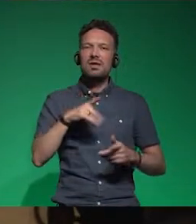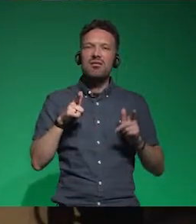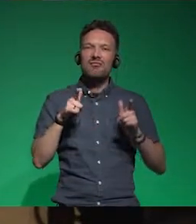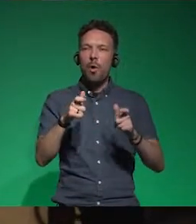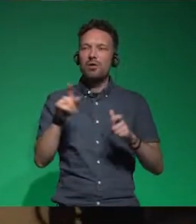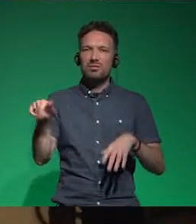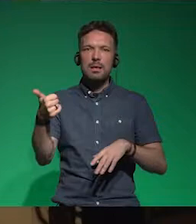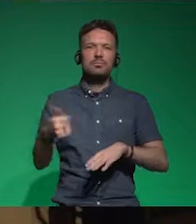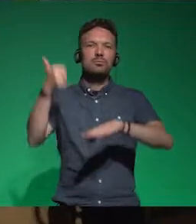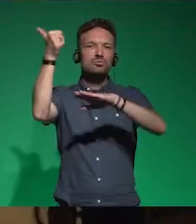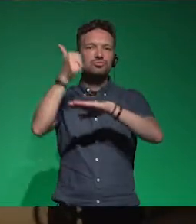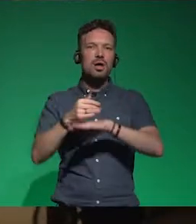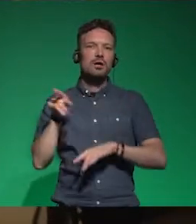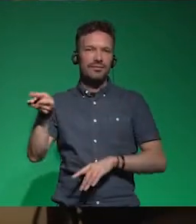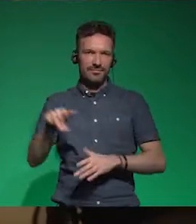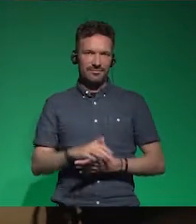mit